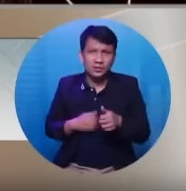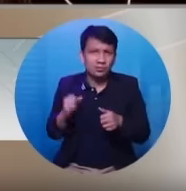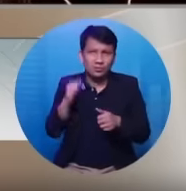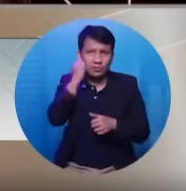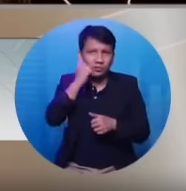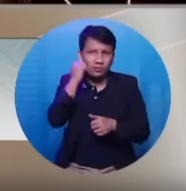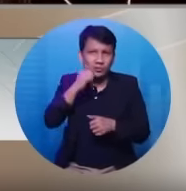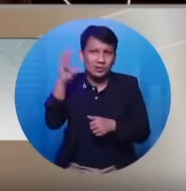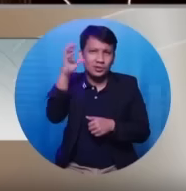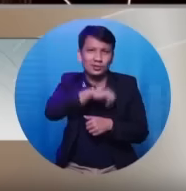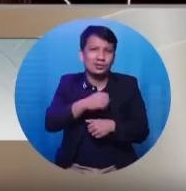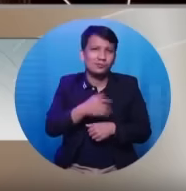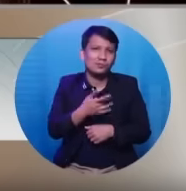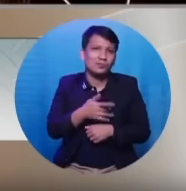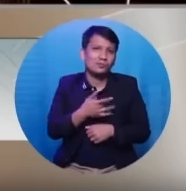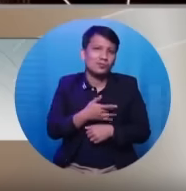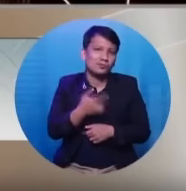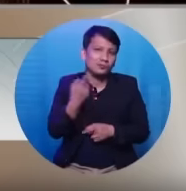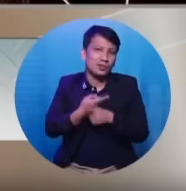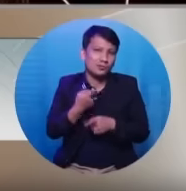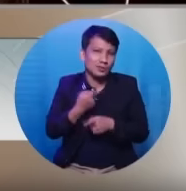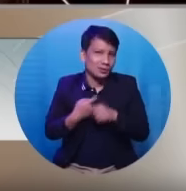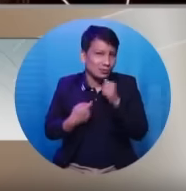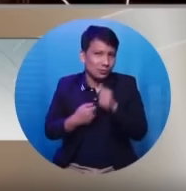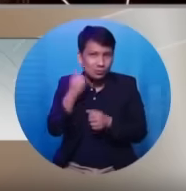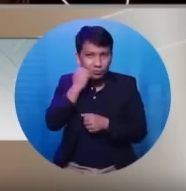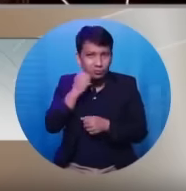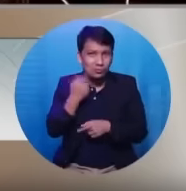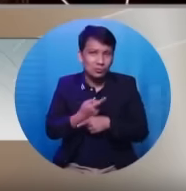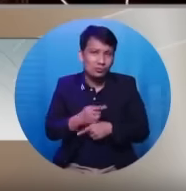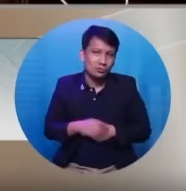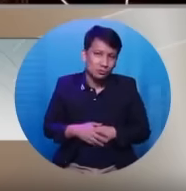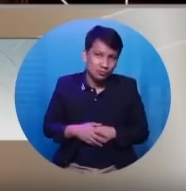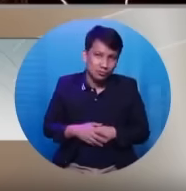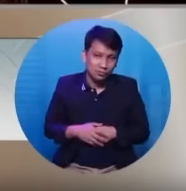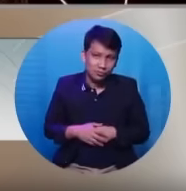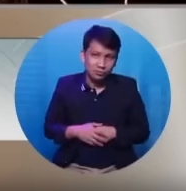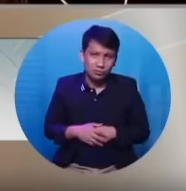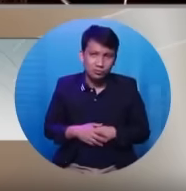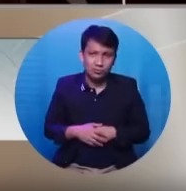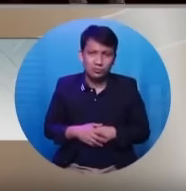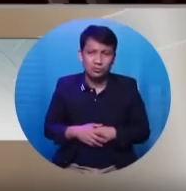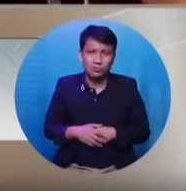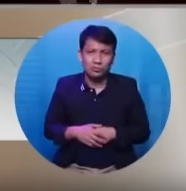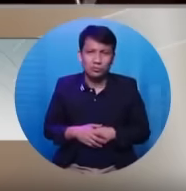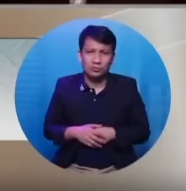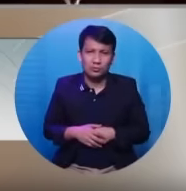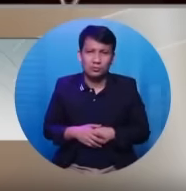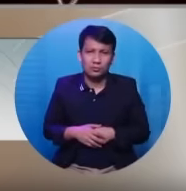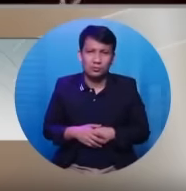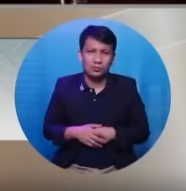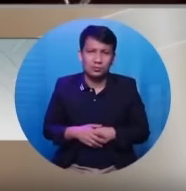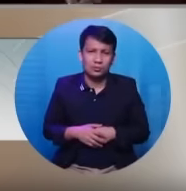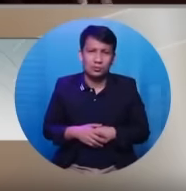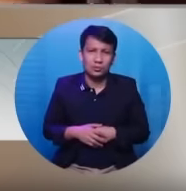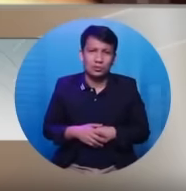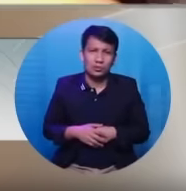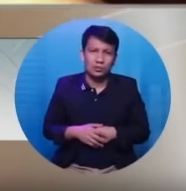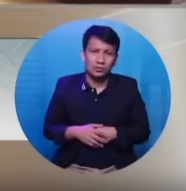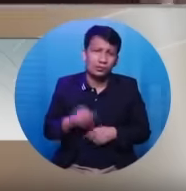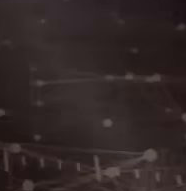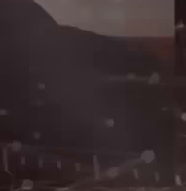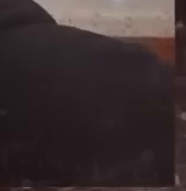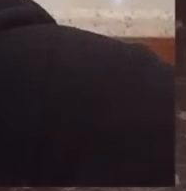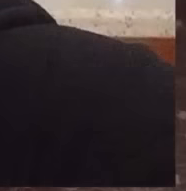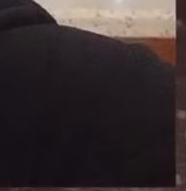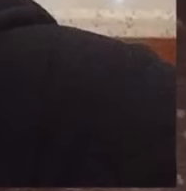na yung kutob, tama, sir, ay nagiging tama, di ba? Correct, sir, correct. Tama po yun, sir. Opo, tama yun, sir. Hindi ko kayo patay sa bagay na yun. Natangayunan ko